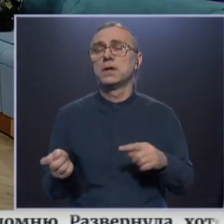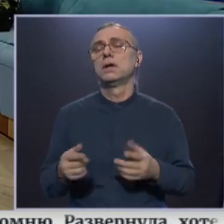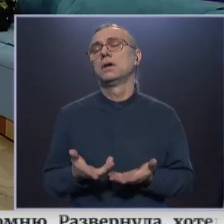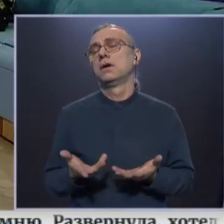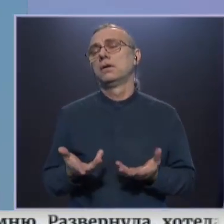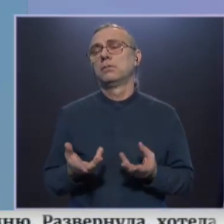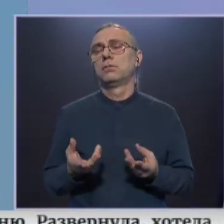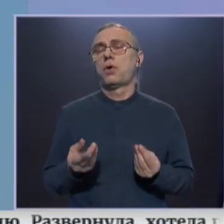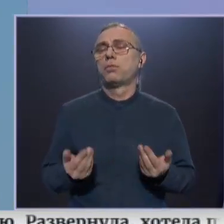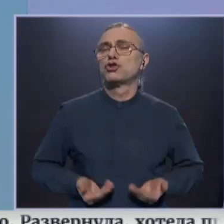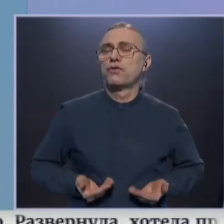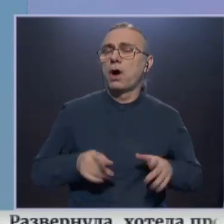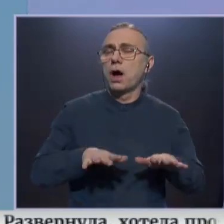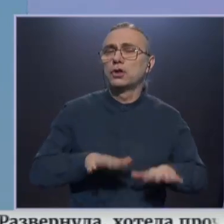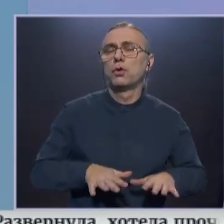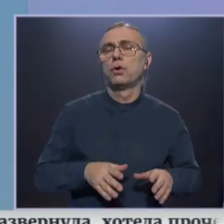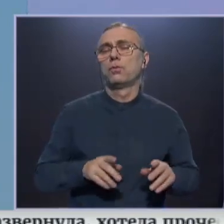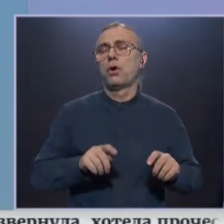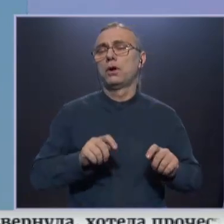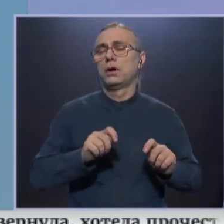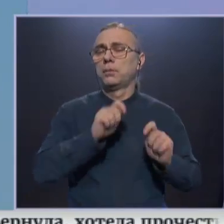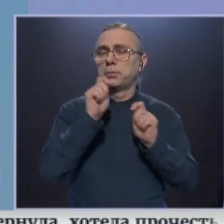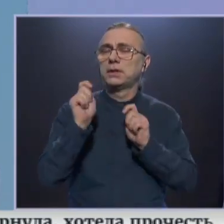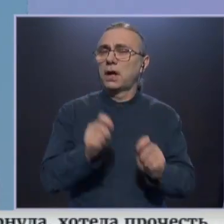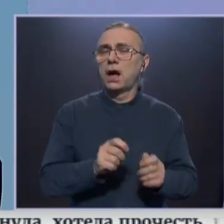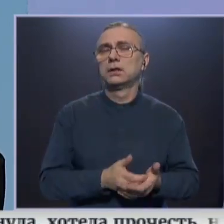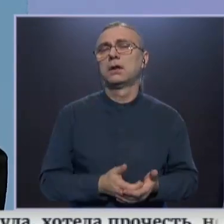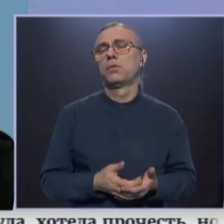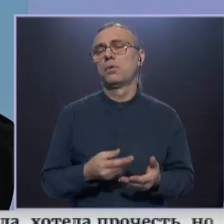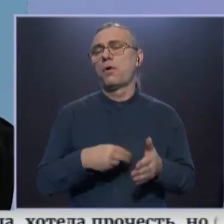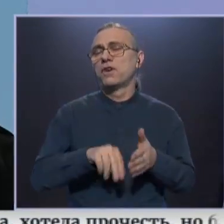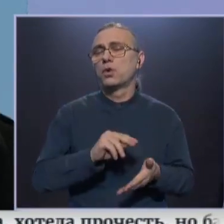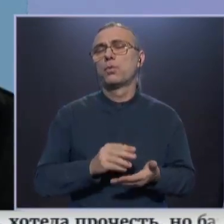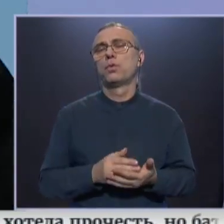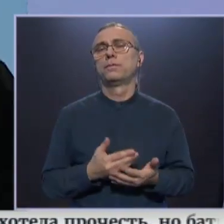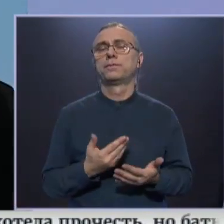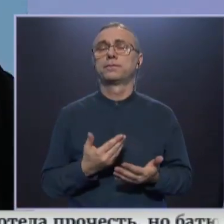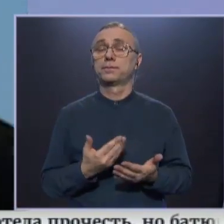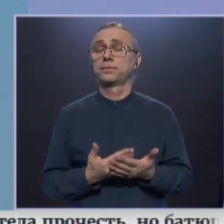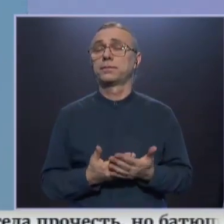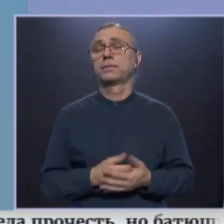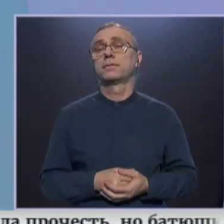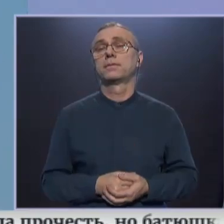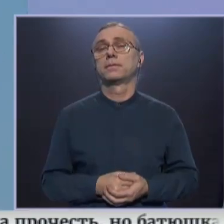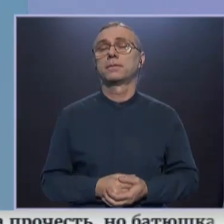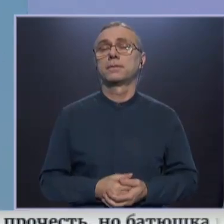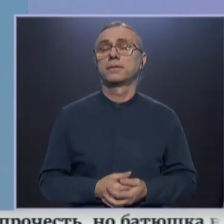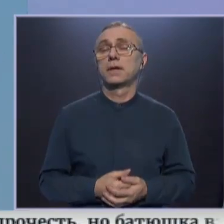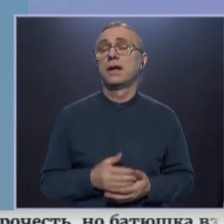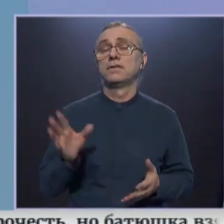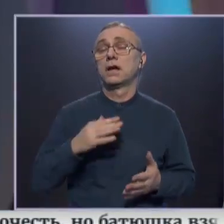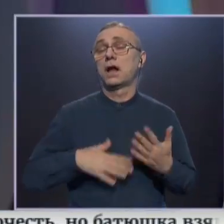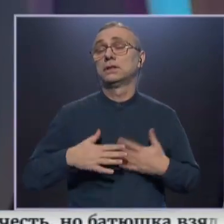по выкупу, и уже человек был обязан, но никаких прав еще не получал, еще свадьба, еще все радости жизни, они только